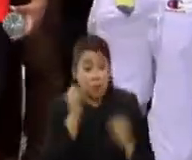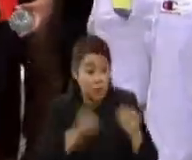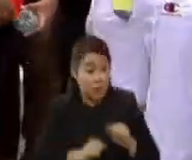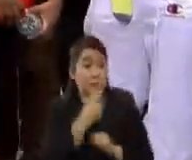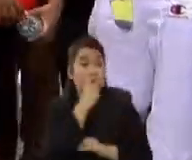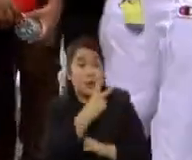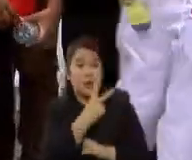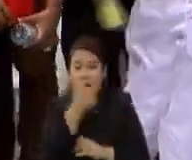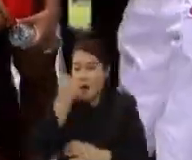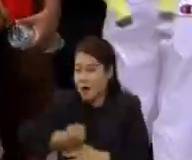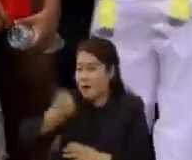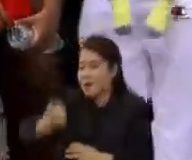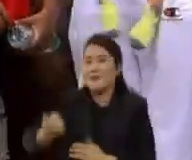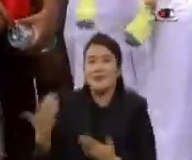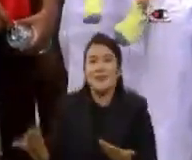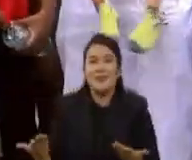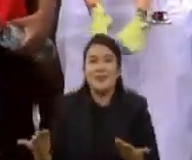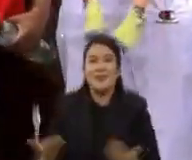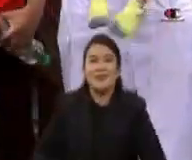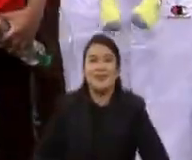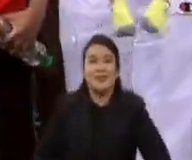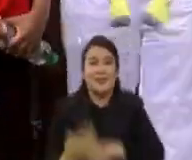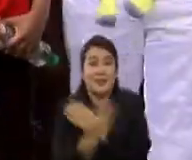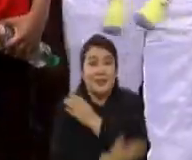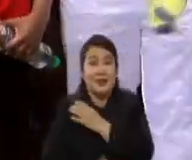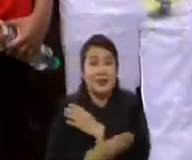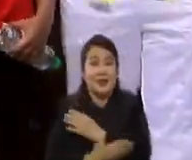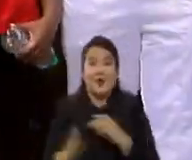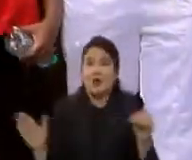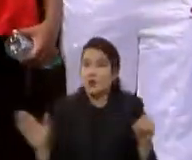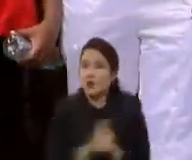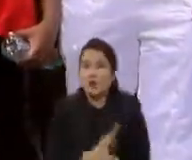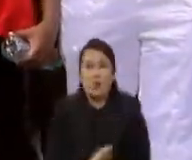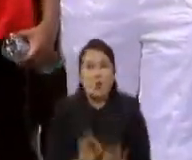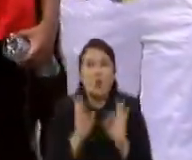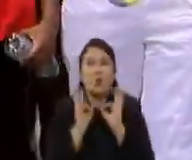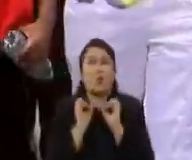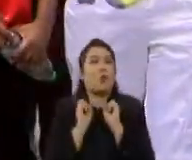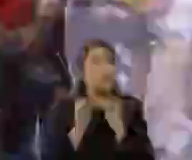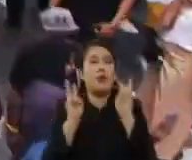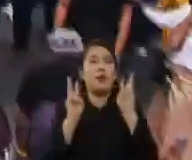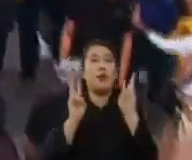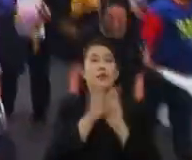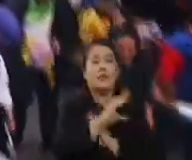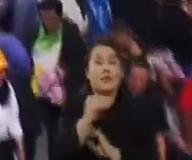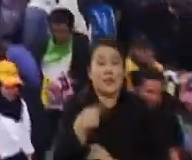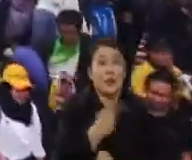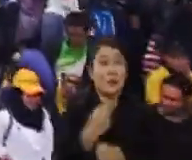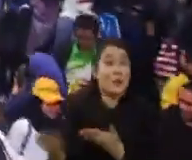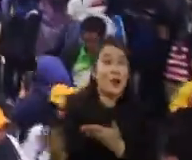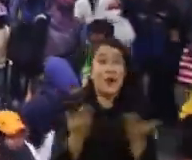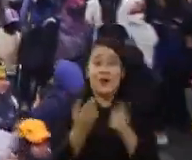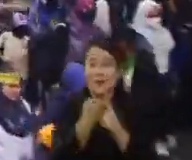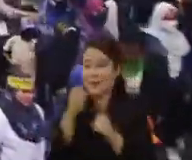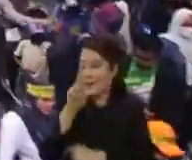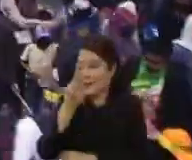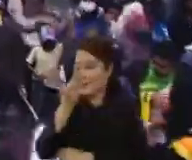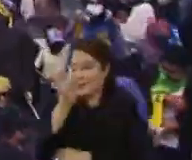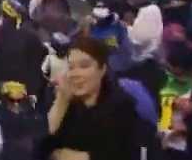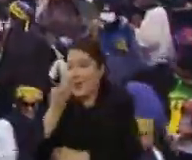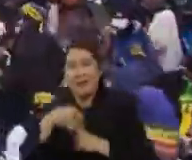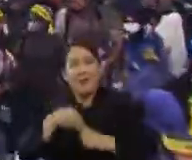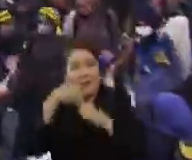melihat aset-aset kenegaraan yang cukup menakjubkan. Jadi ini yang kami bawakan daripada RTM khas untuk